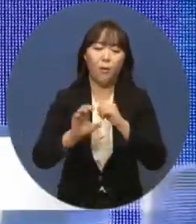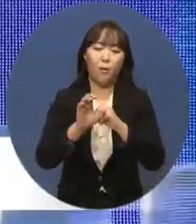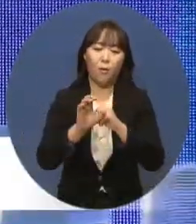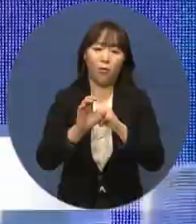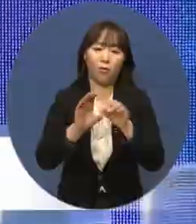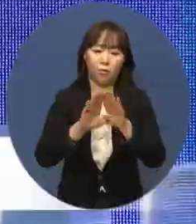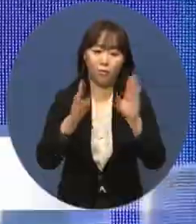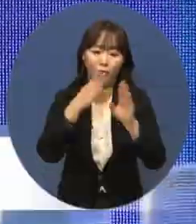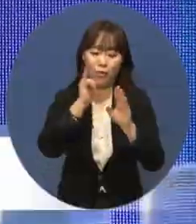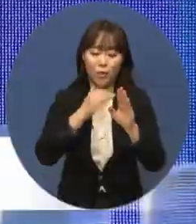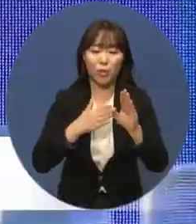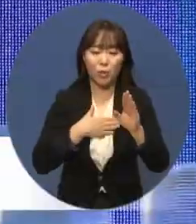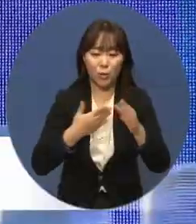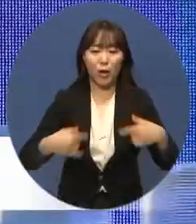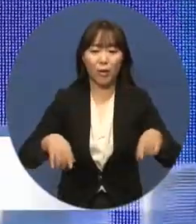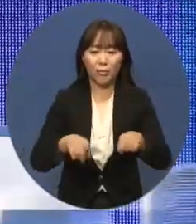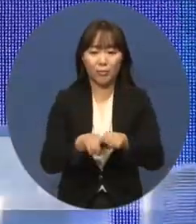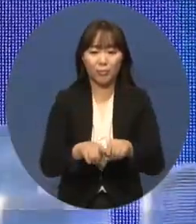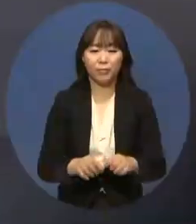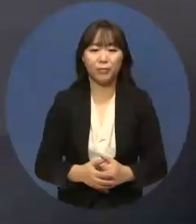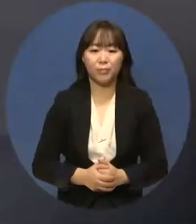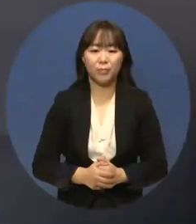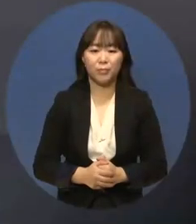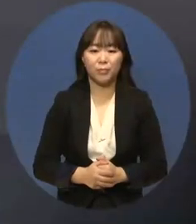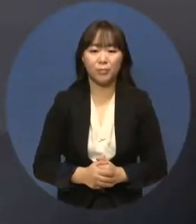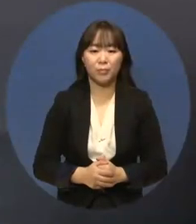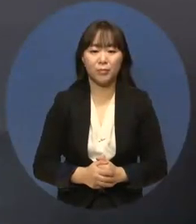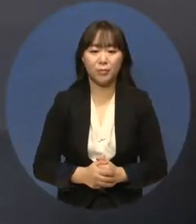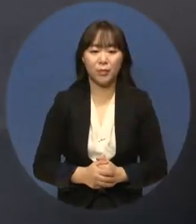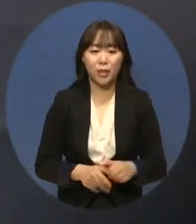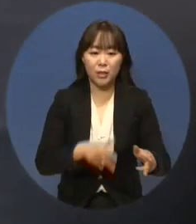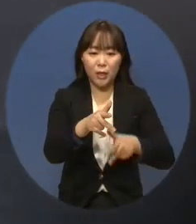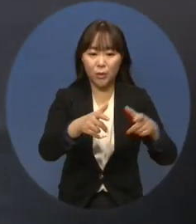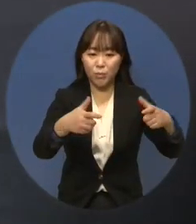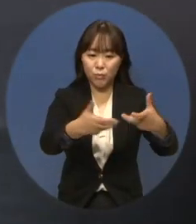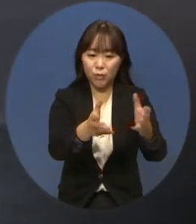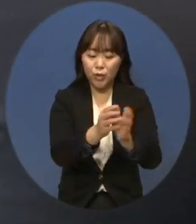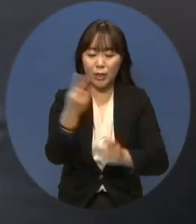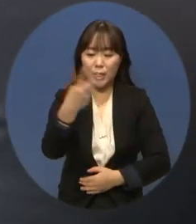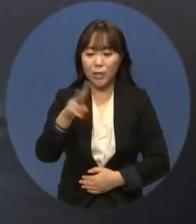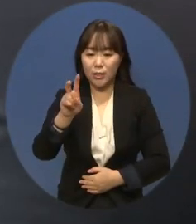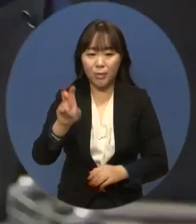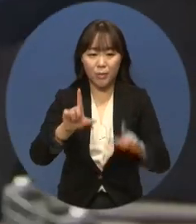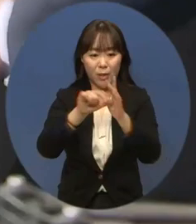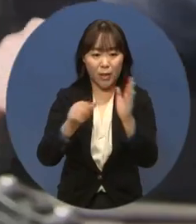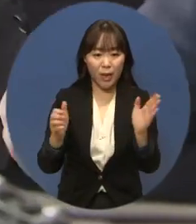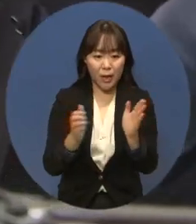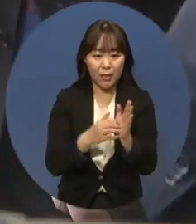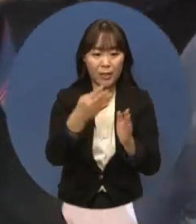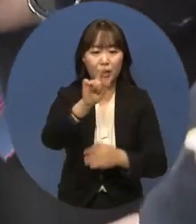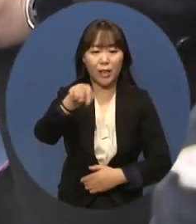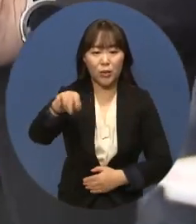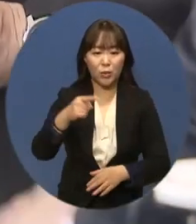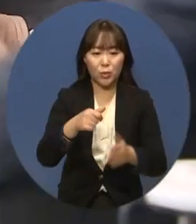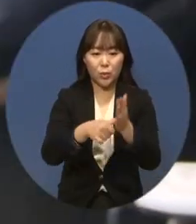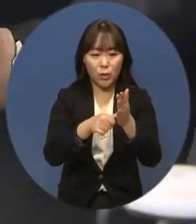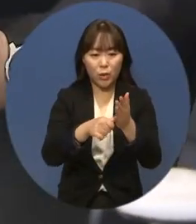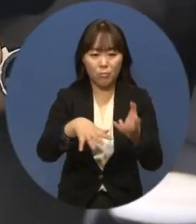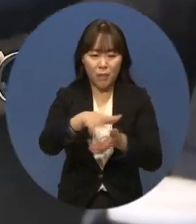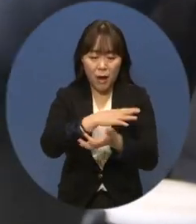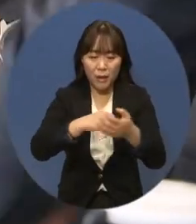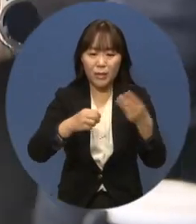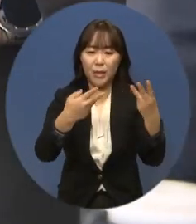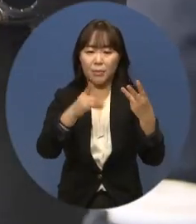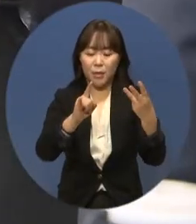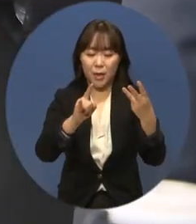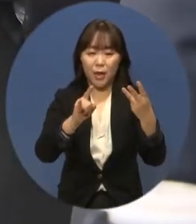있도록 갤럭시 방조 하겠읍니다 산업부는 2030년까지 탄소소재 융복합 산업 3대 강국